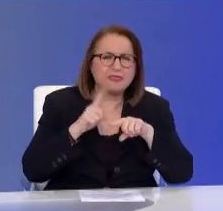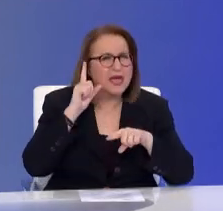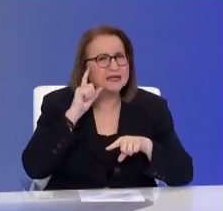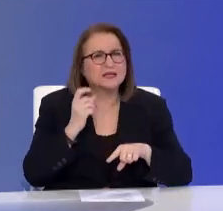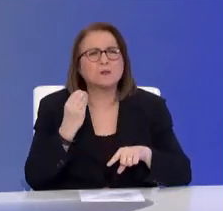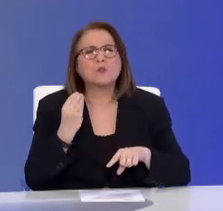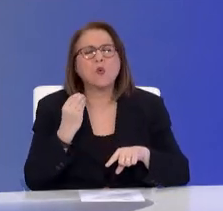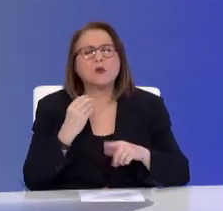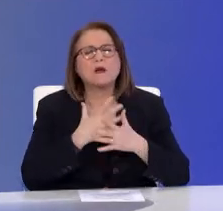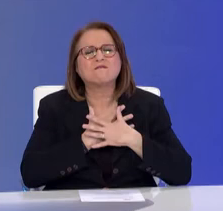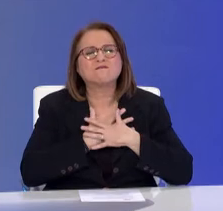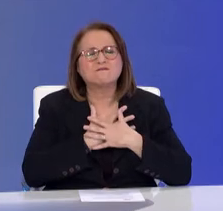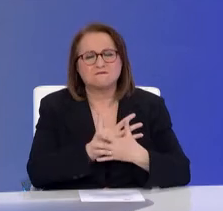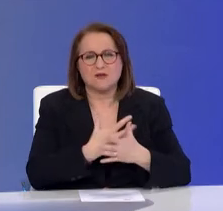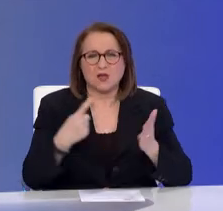Το